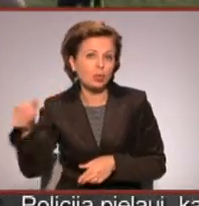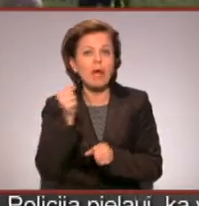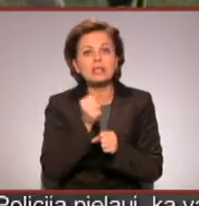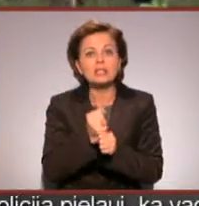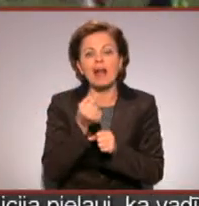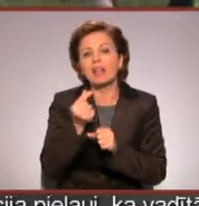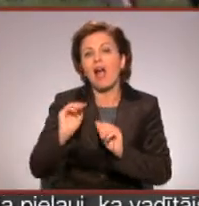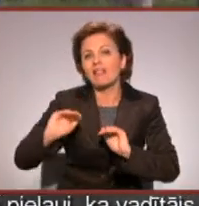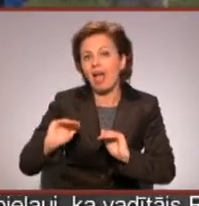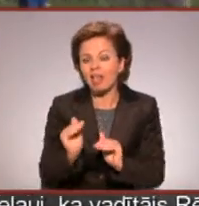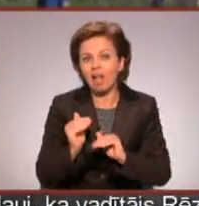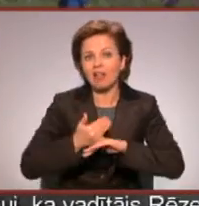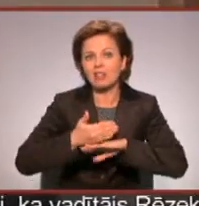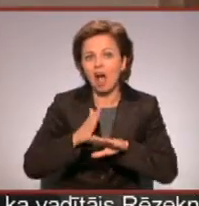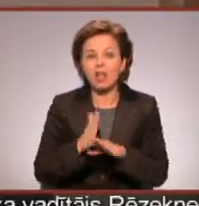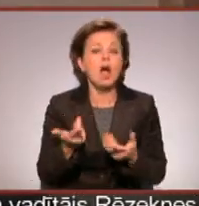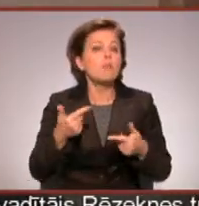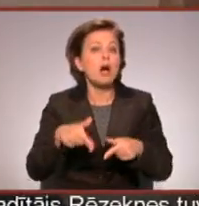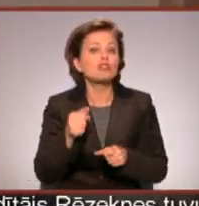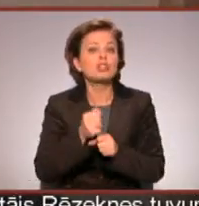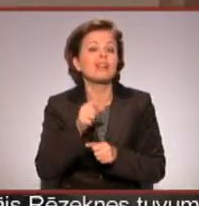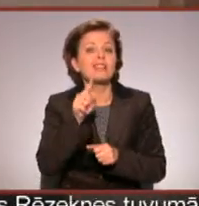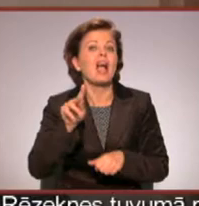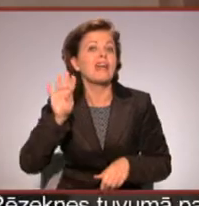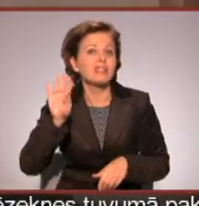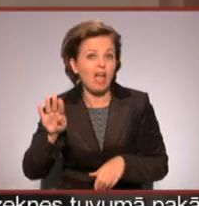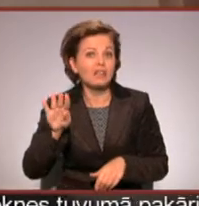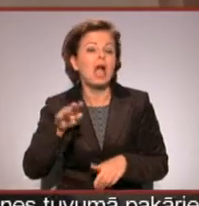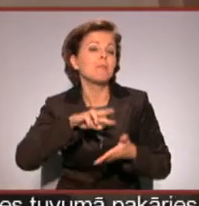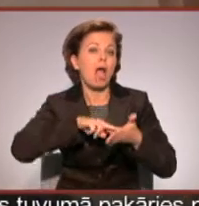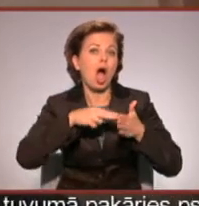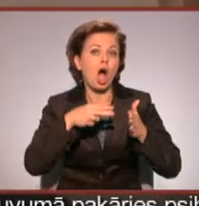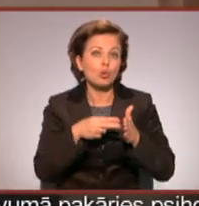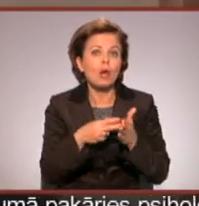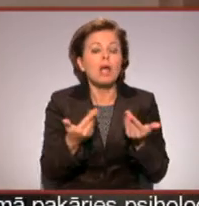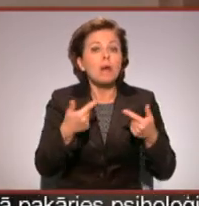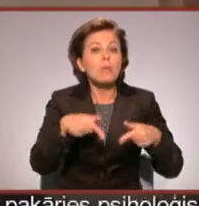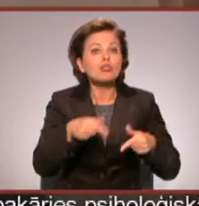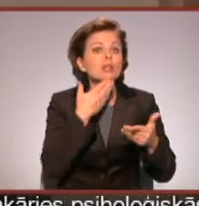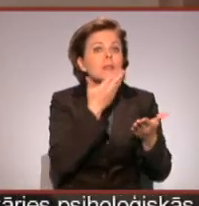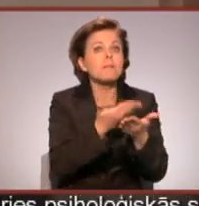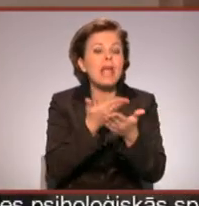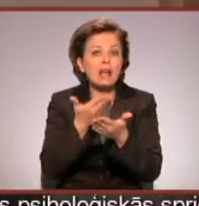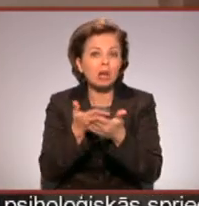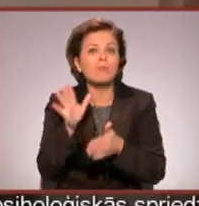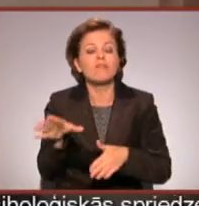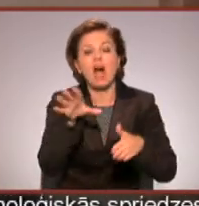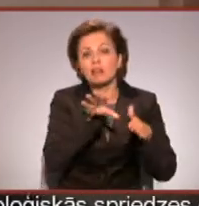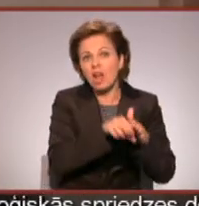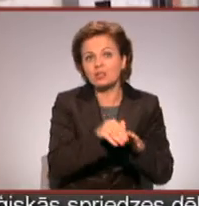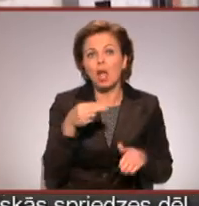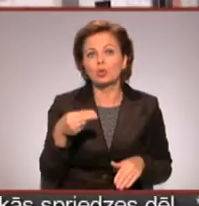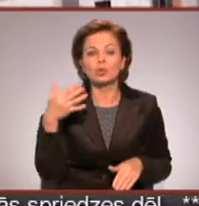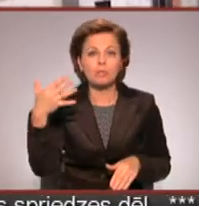vien neliela daļa. Pašreiz strādā tikai 9, bet mēs plānojam, teiksim, pēc pašreizējiem pieteikumiem, ka varēsim iesaistīt